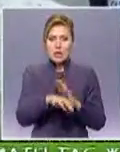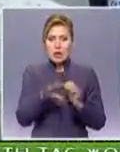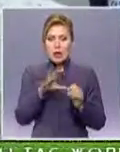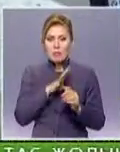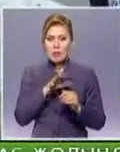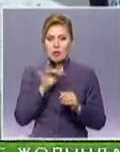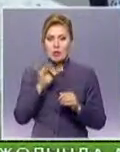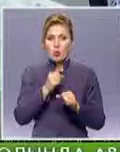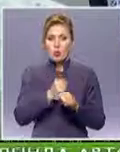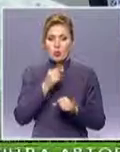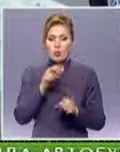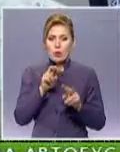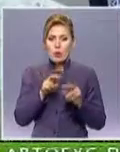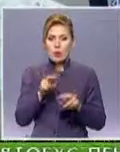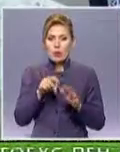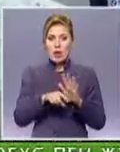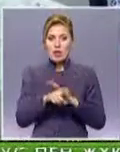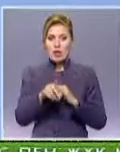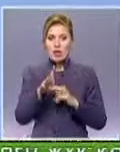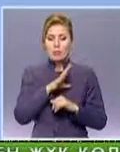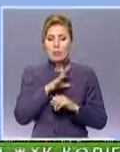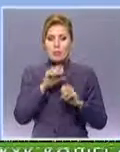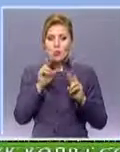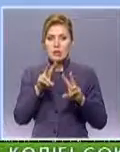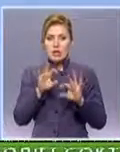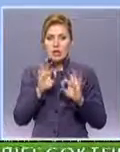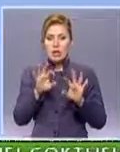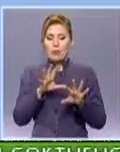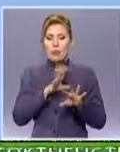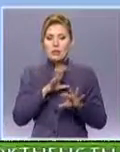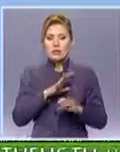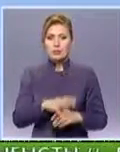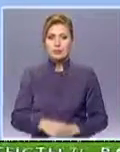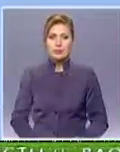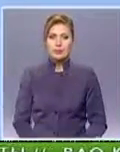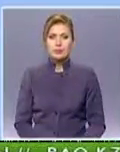өкілдері қатаң бақылауға алынатын болады. Үмбетәлі Мемеш, Әсет Құндақбаев, Алматы телеарнасы.